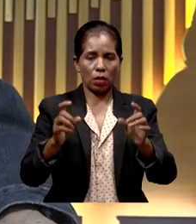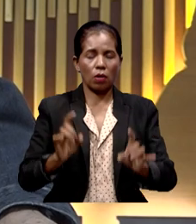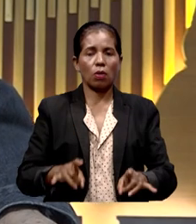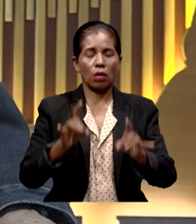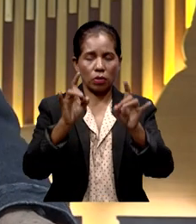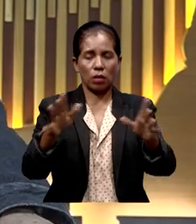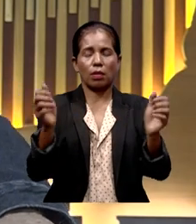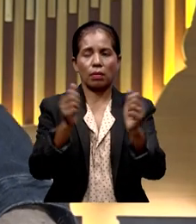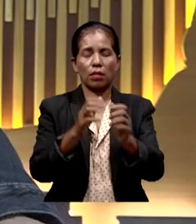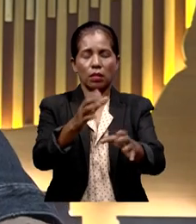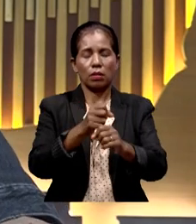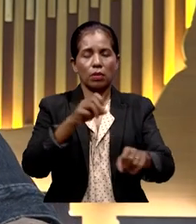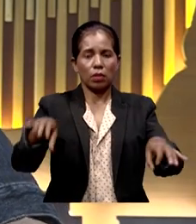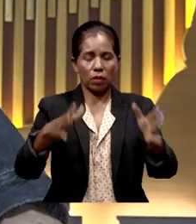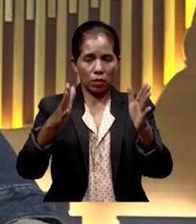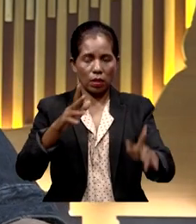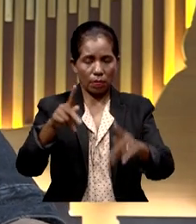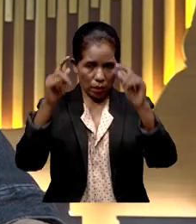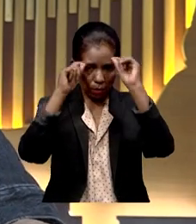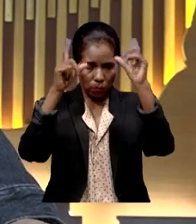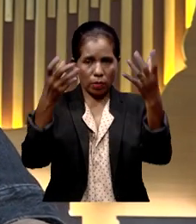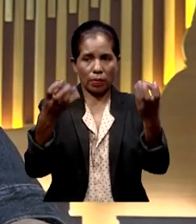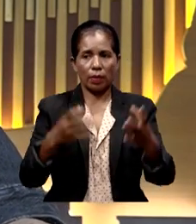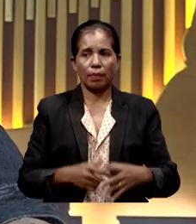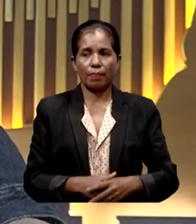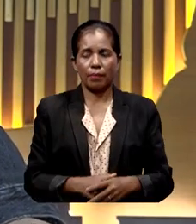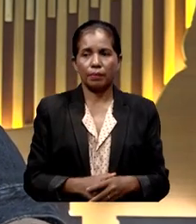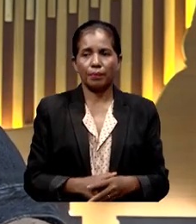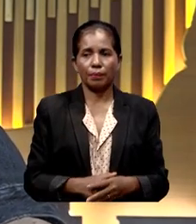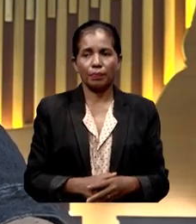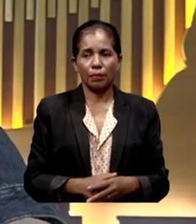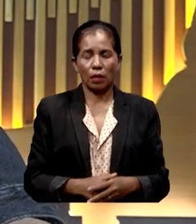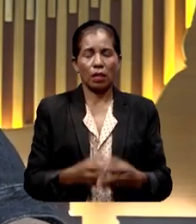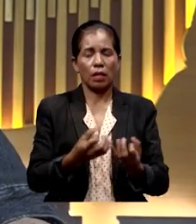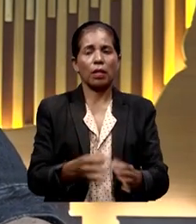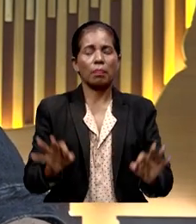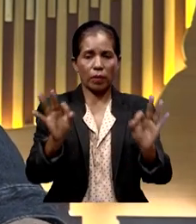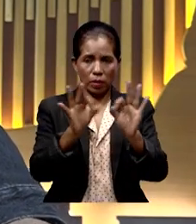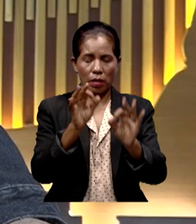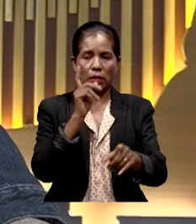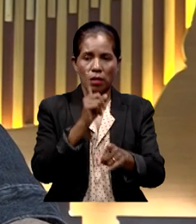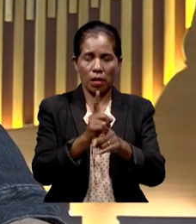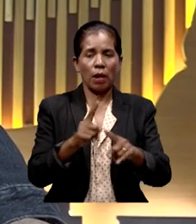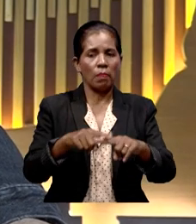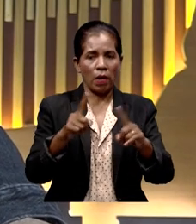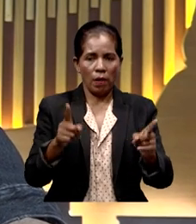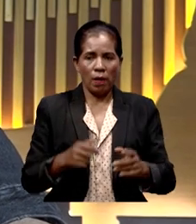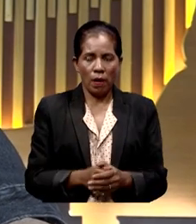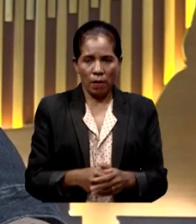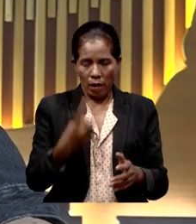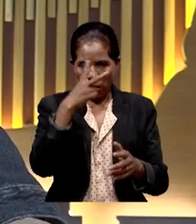per simul lavoratore timorense. E ne è importante, ma vei